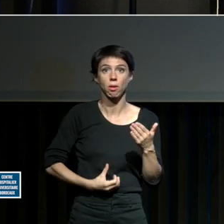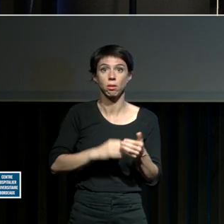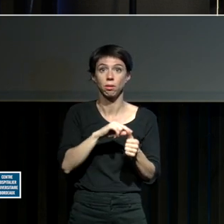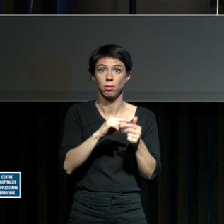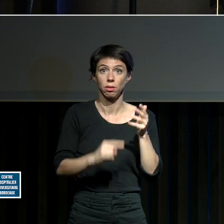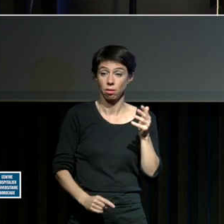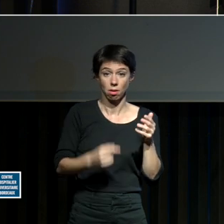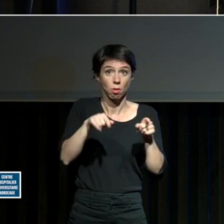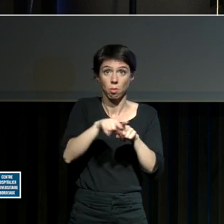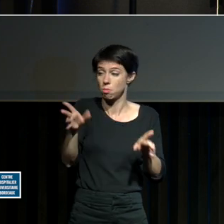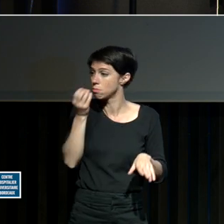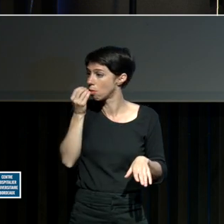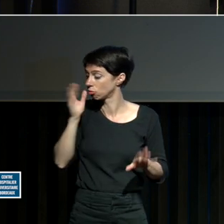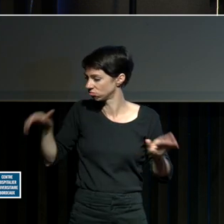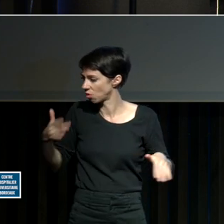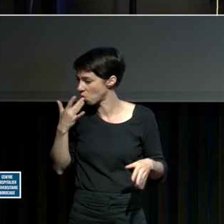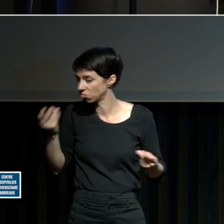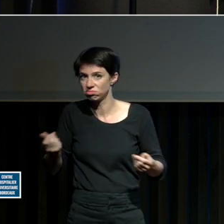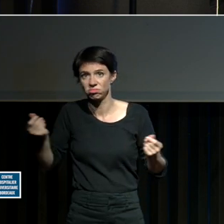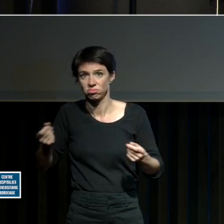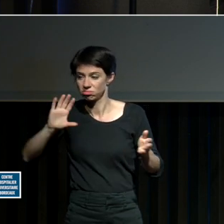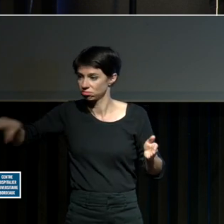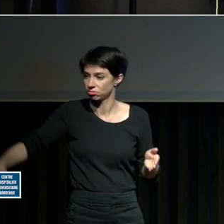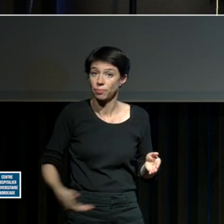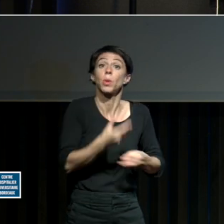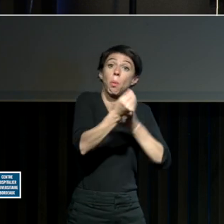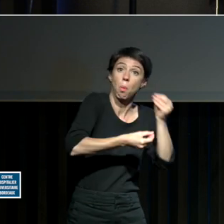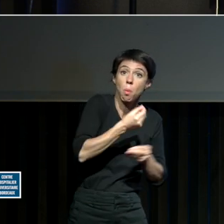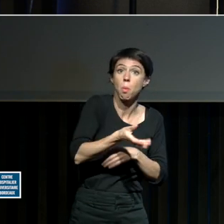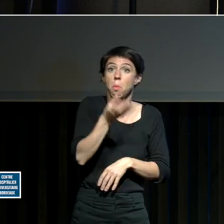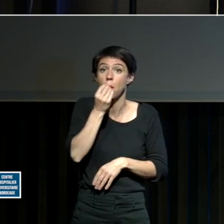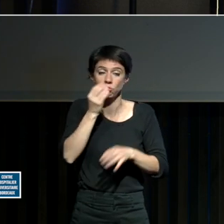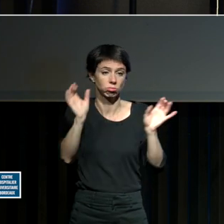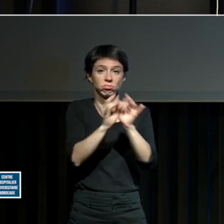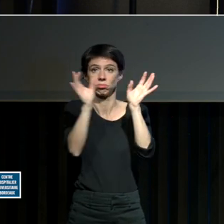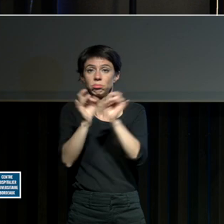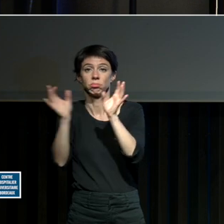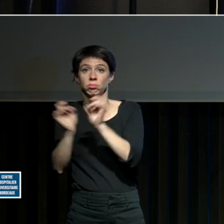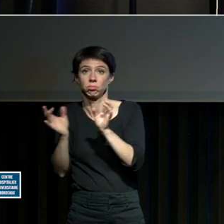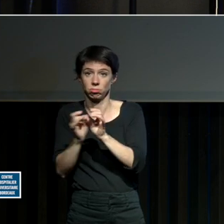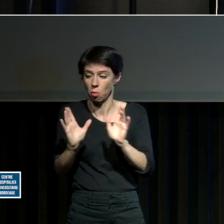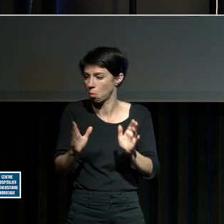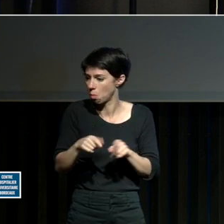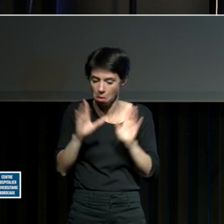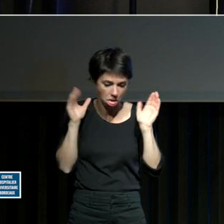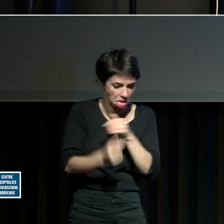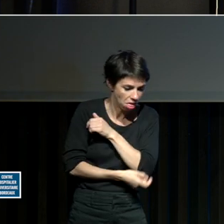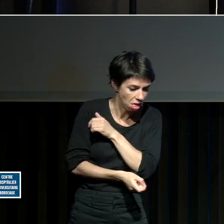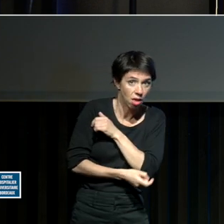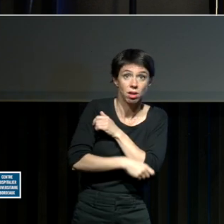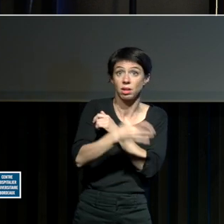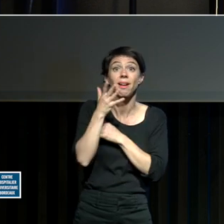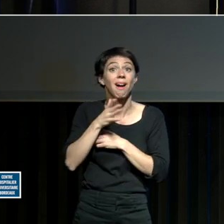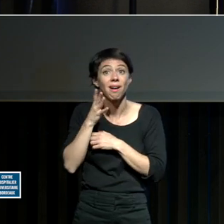rapport à l'alimentation, ou bien une alimentation plus anarchique, compulsive, d'aliments plutôt